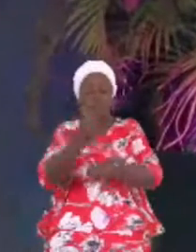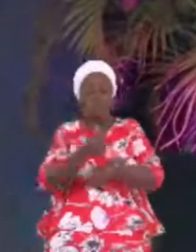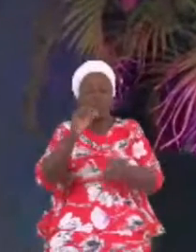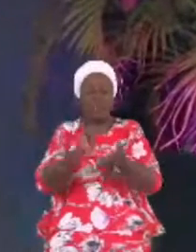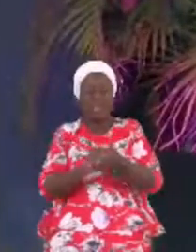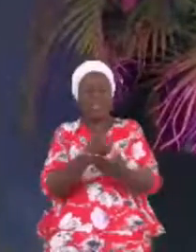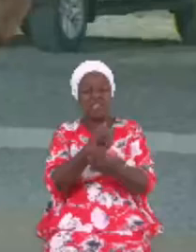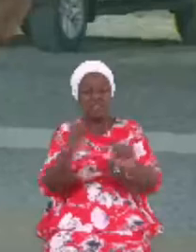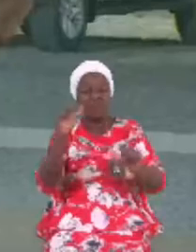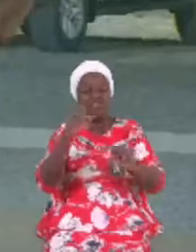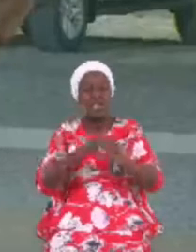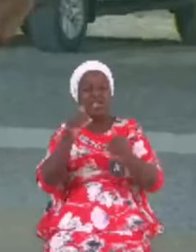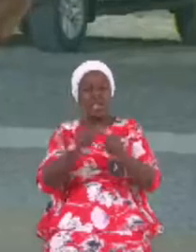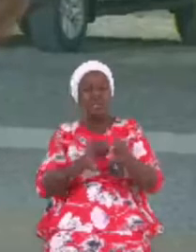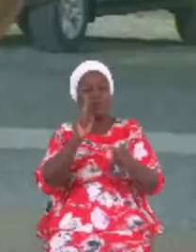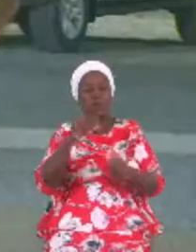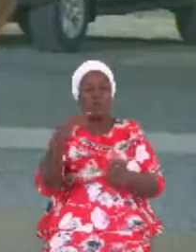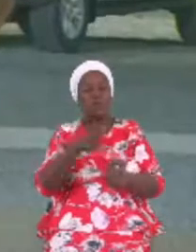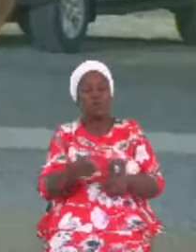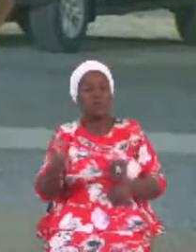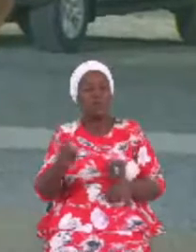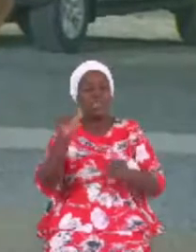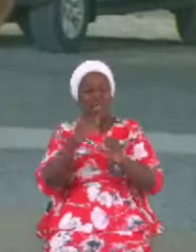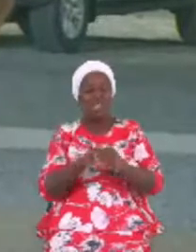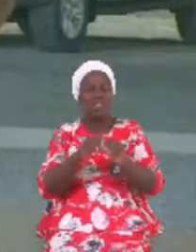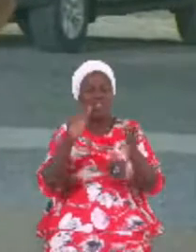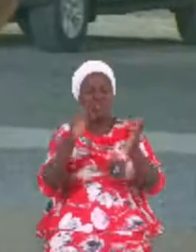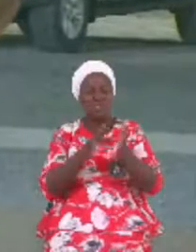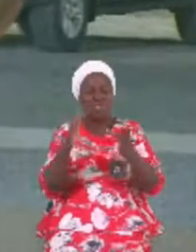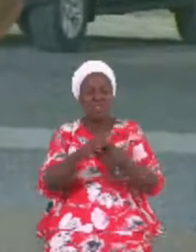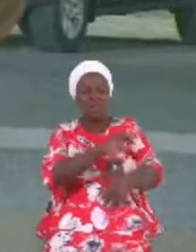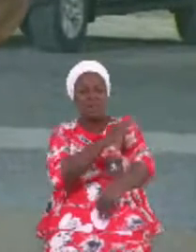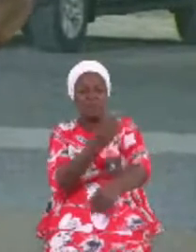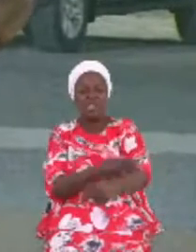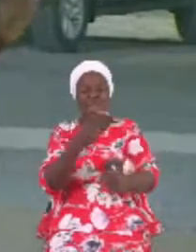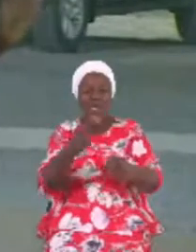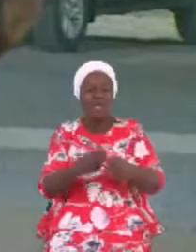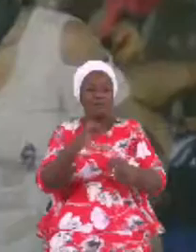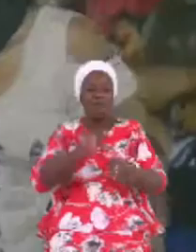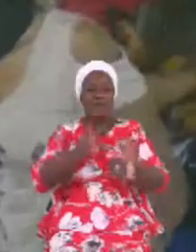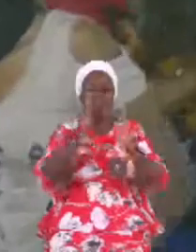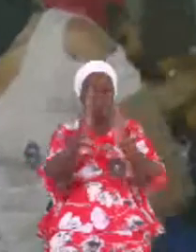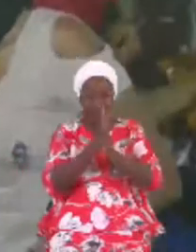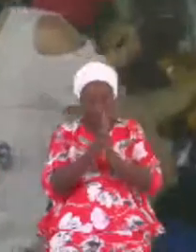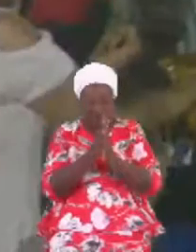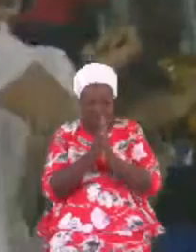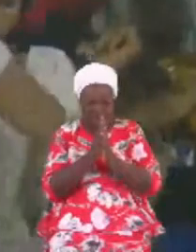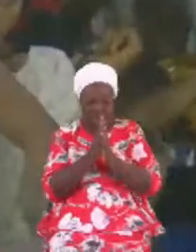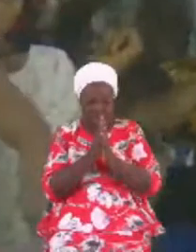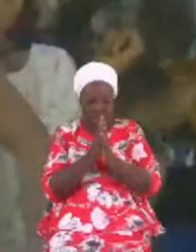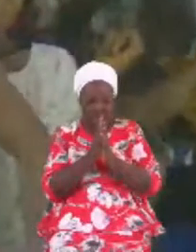salut dans chacune de leurs vies. Au nom puissant de Jésus, j'ai prié.